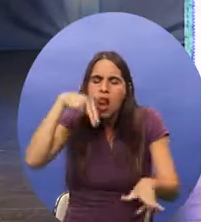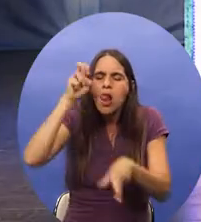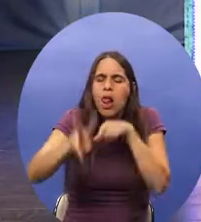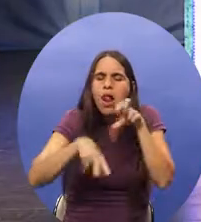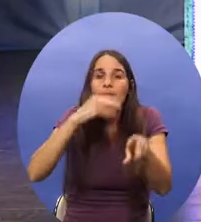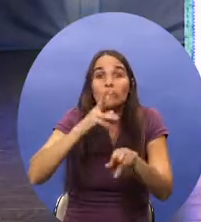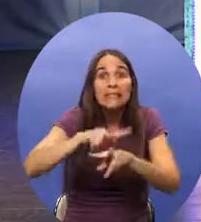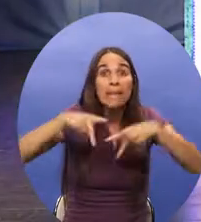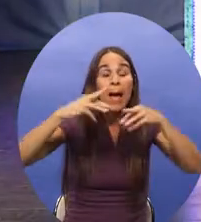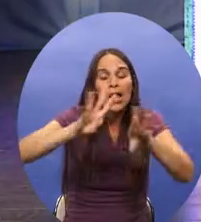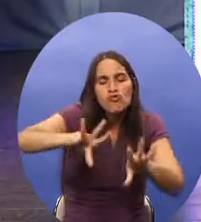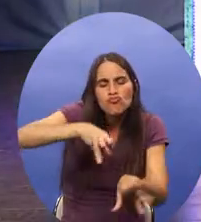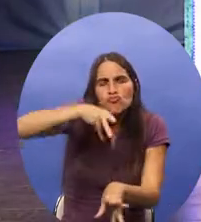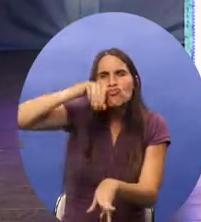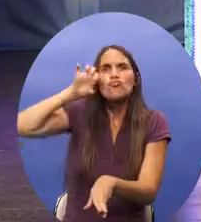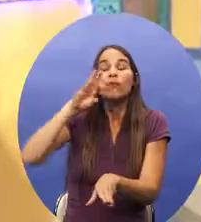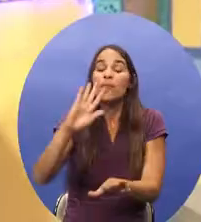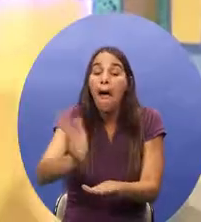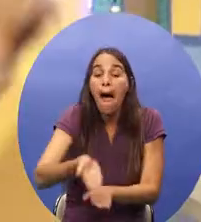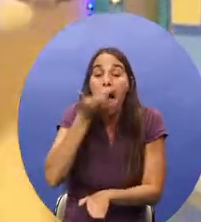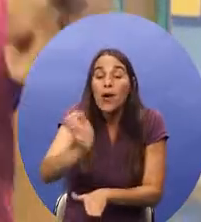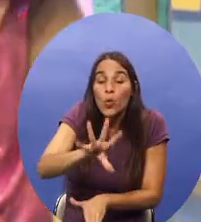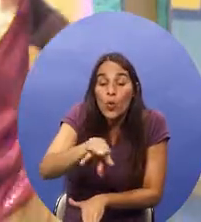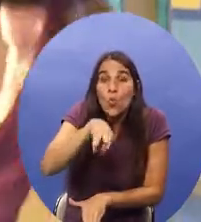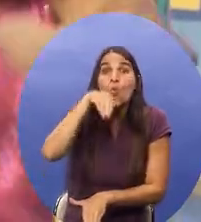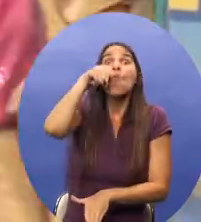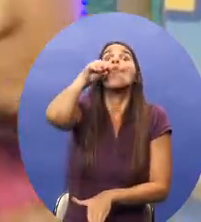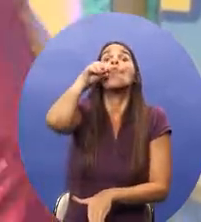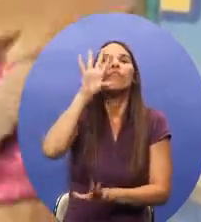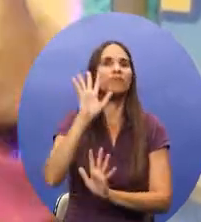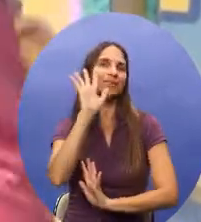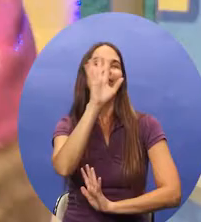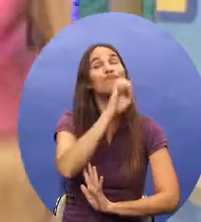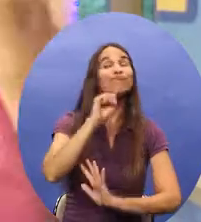אוכלים ספגטי, הפילים שותים מרק, הפילים שרים